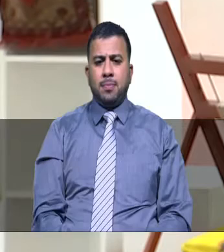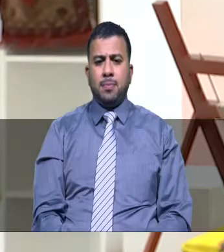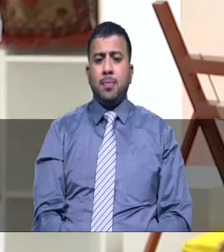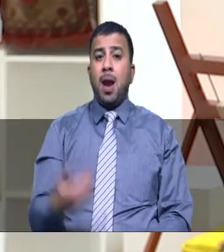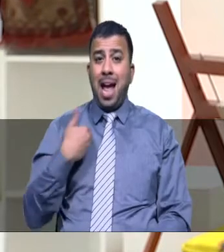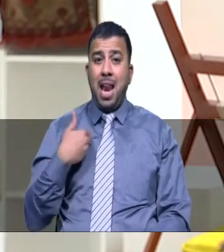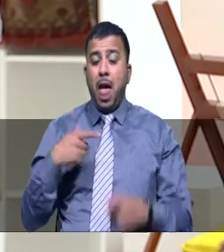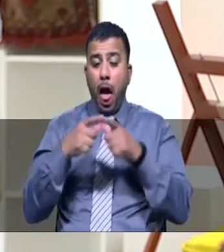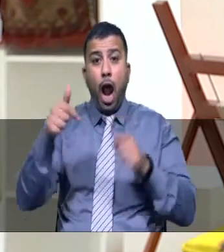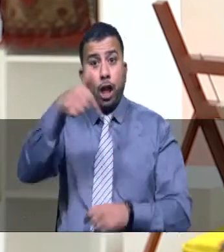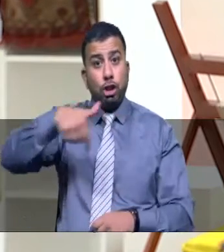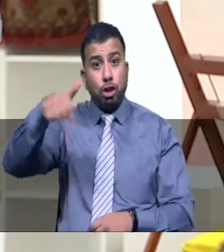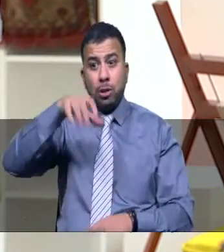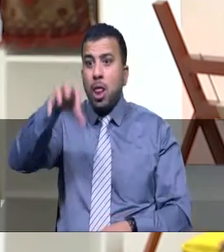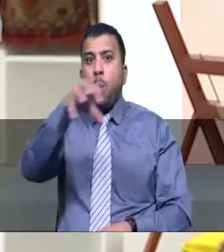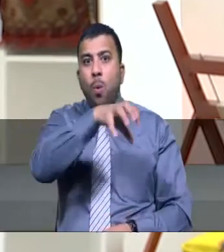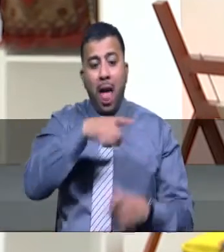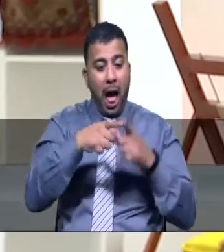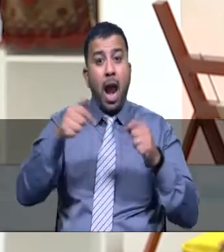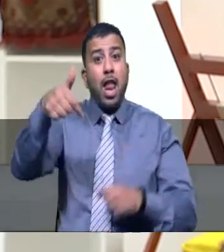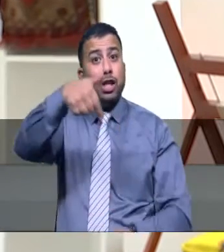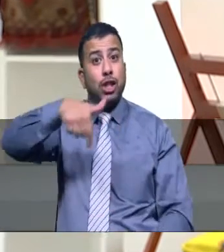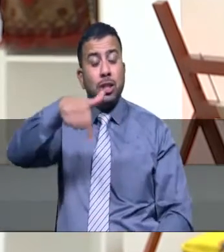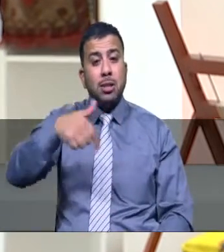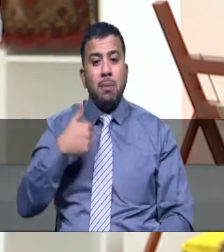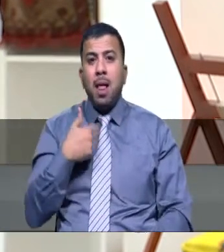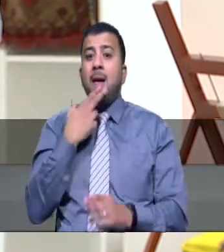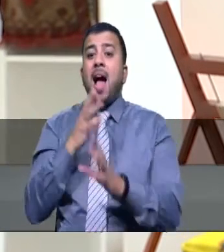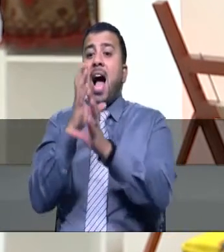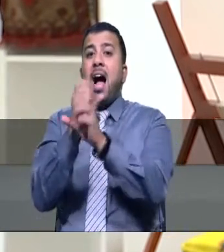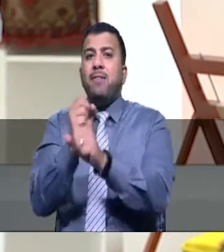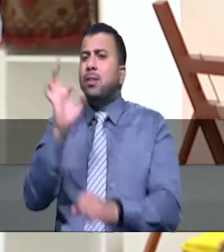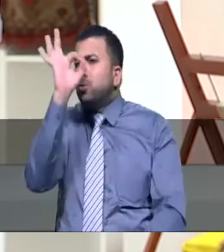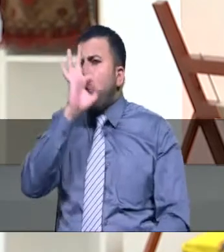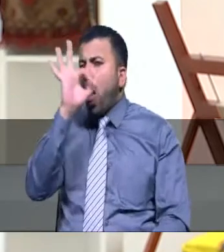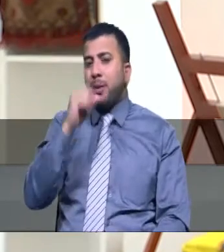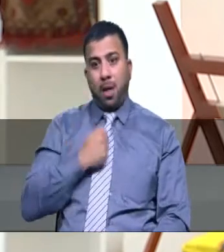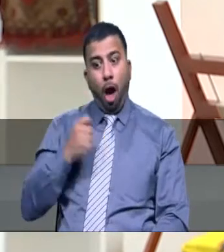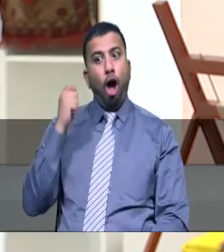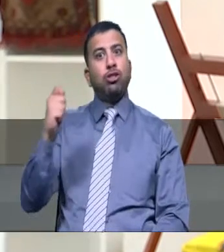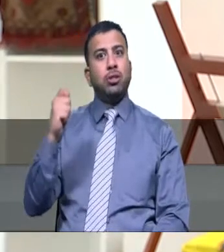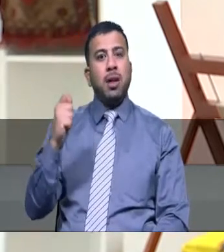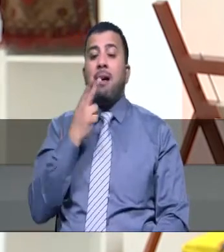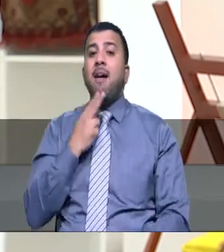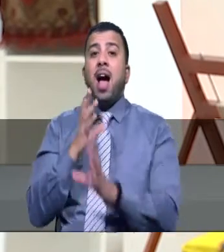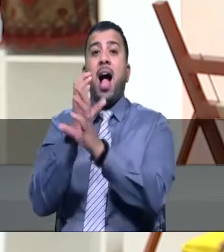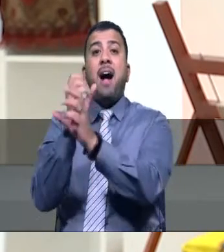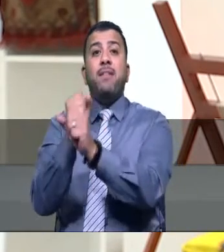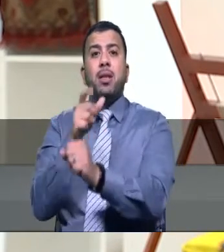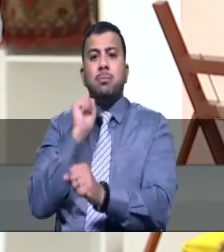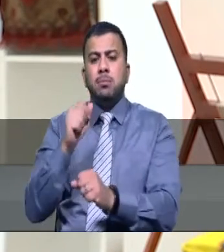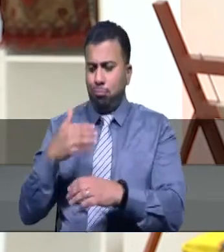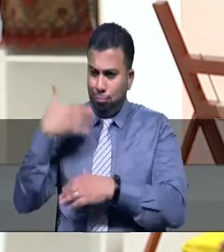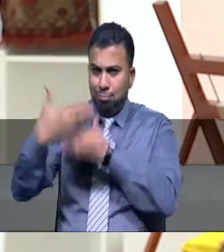احنا كدول خليج وكشعب الحفاظ على الموروث الشعبي منها نقلها